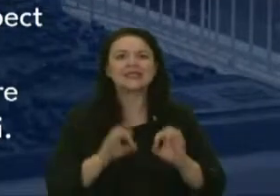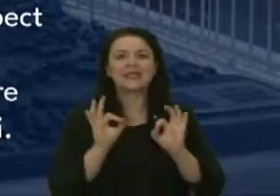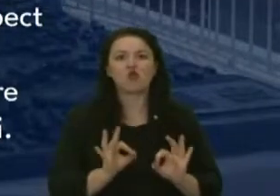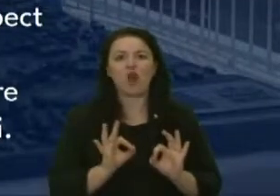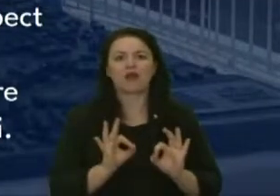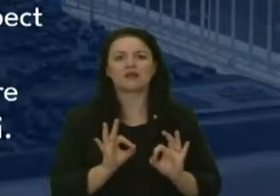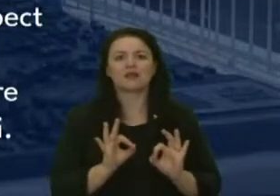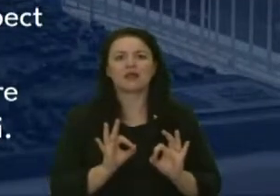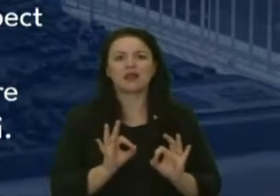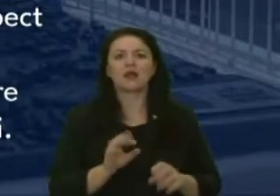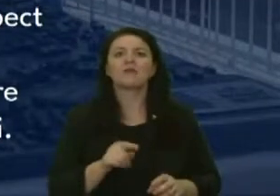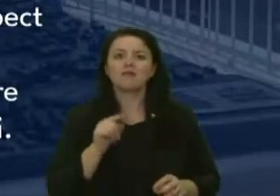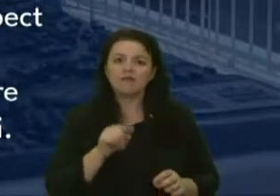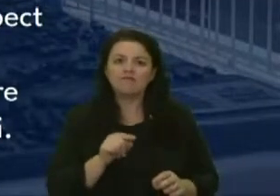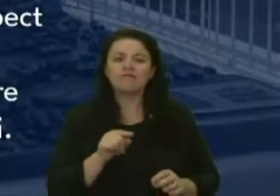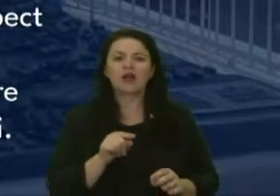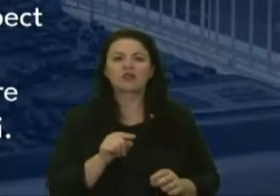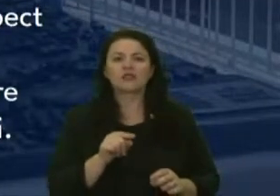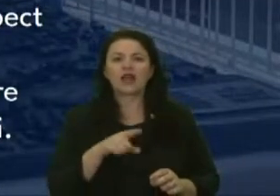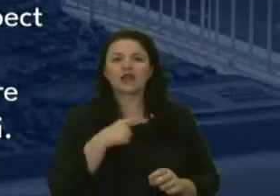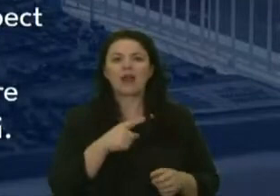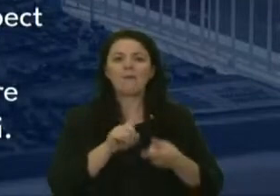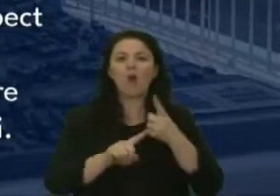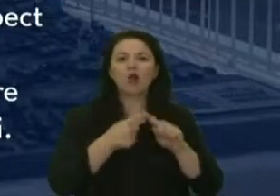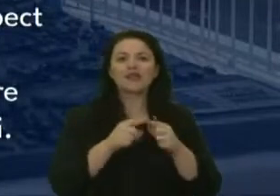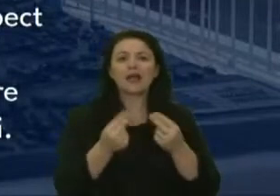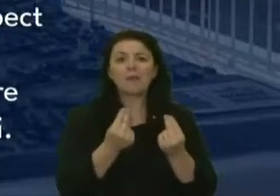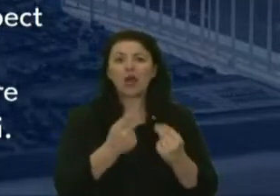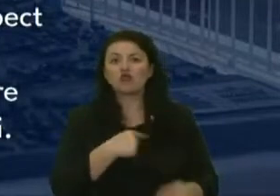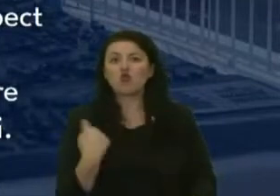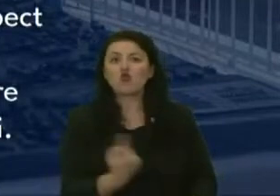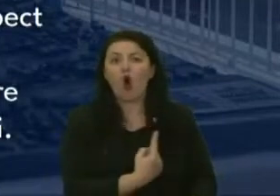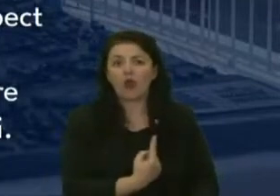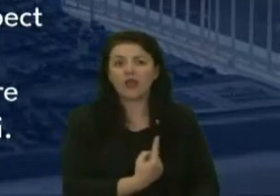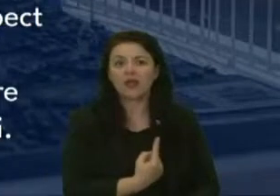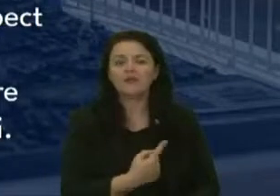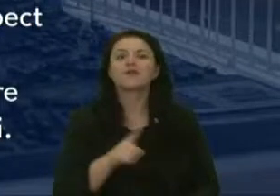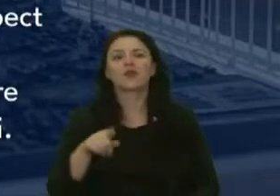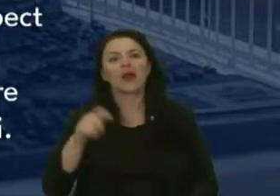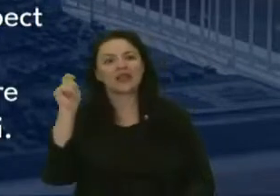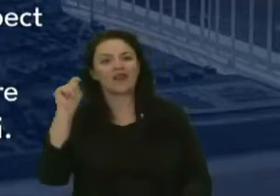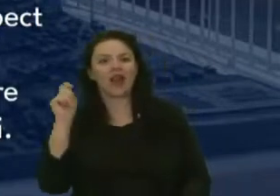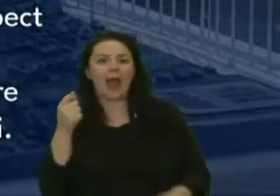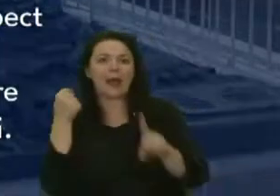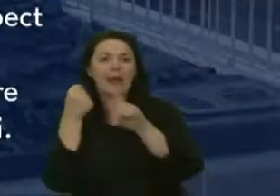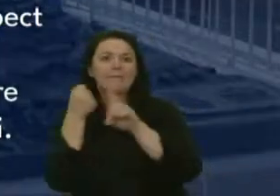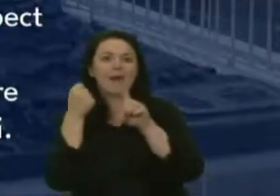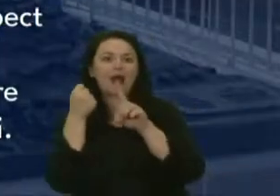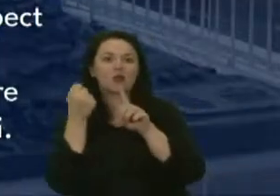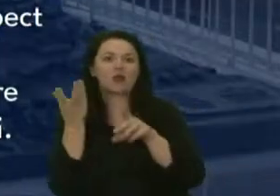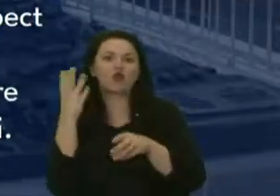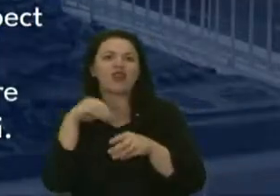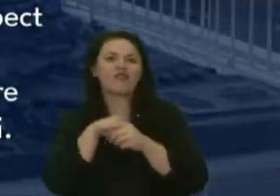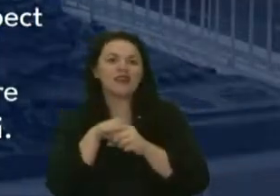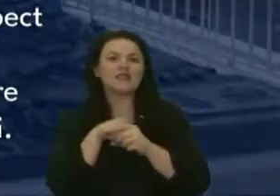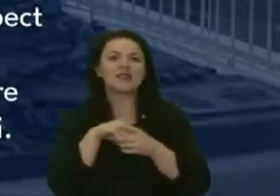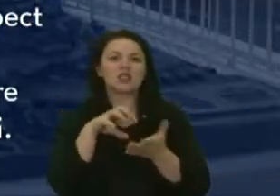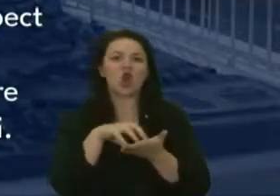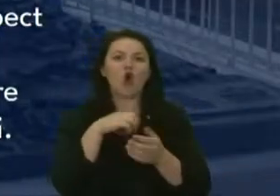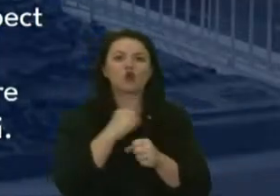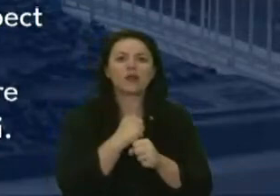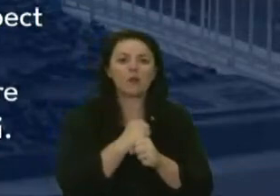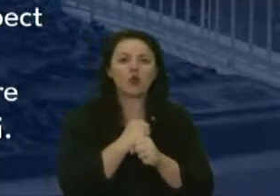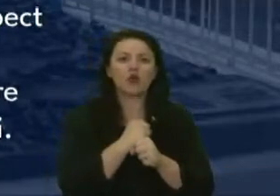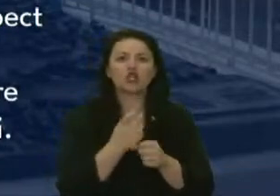de p arată această această politică pentru noi dar și după aceea din afară unui impact major pentru investiții în locuri de muncă și